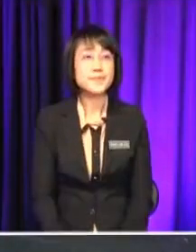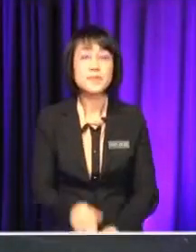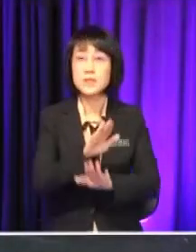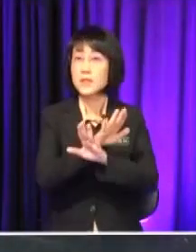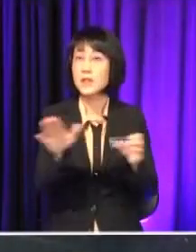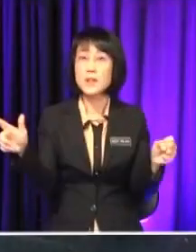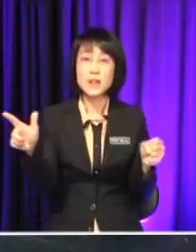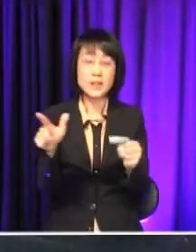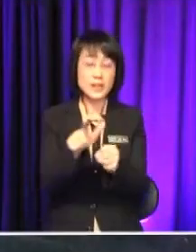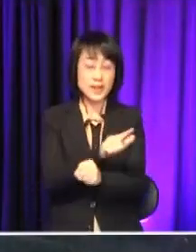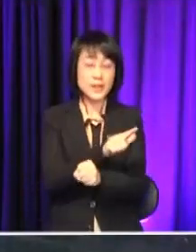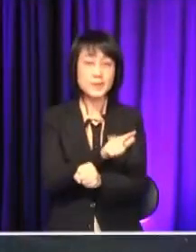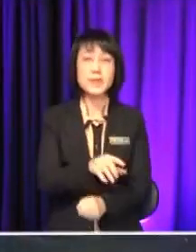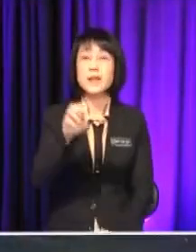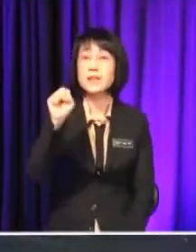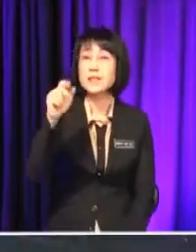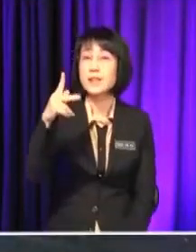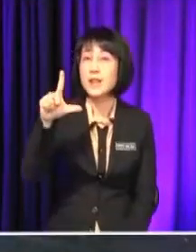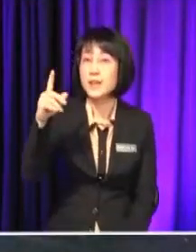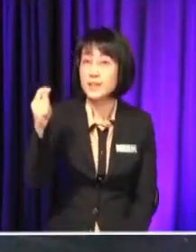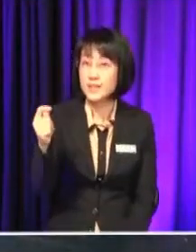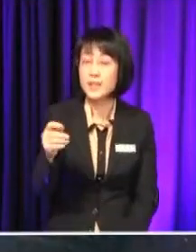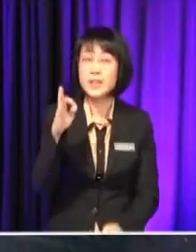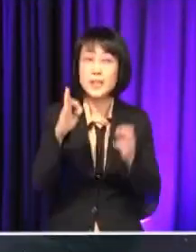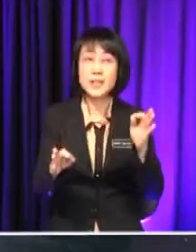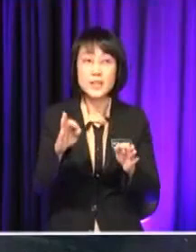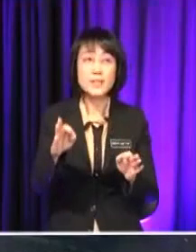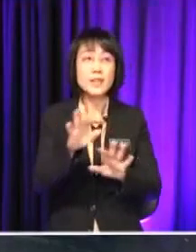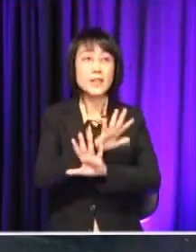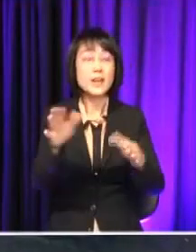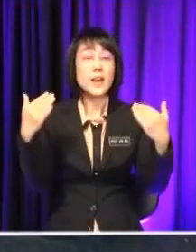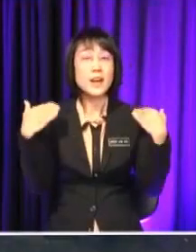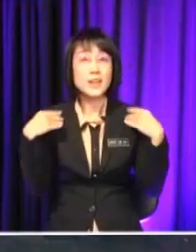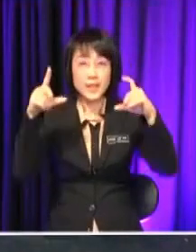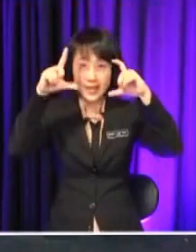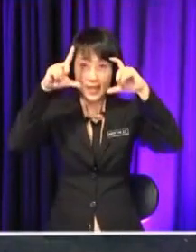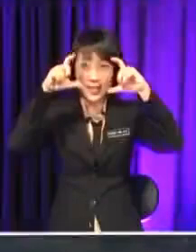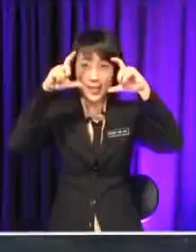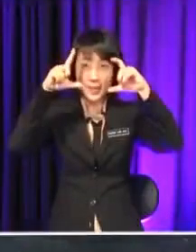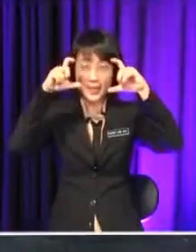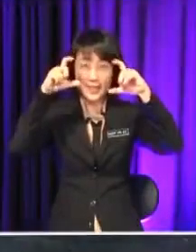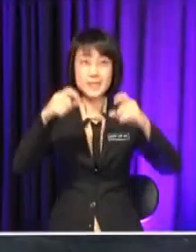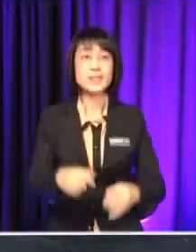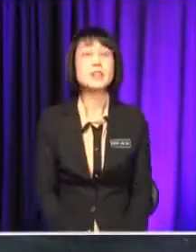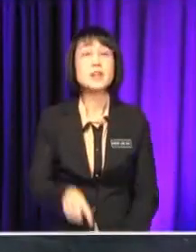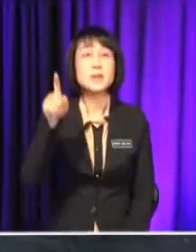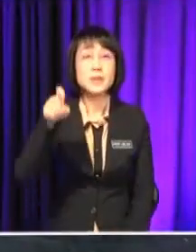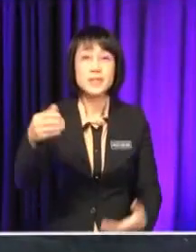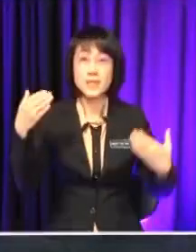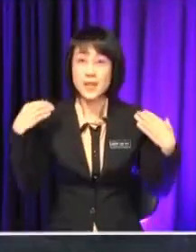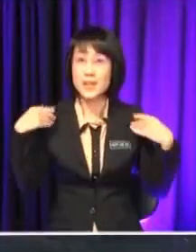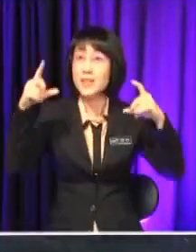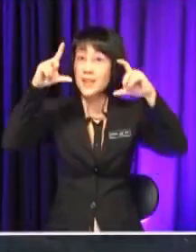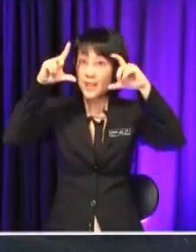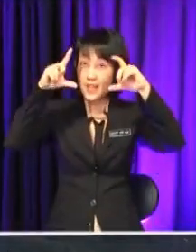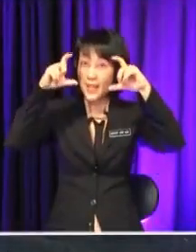lah tak lengkap lah sqlt sekiranya tiada Chamber nah tiada Chamber adalah skd jadi